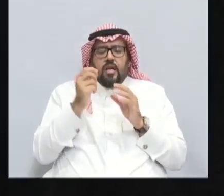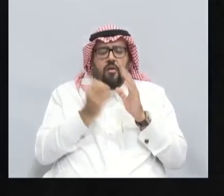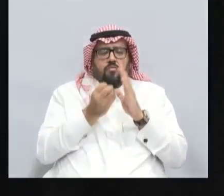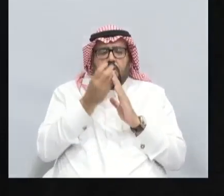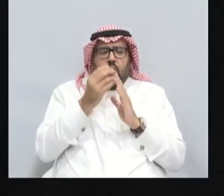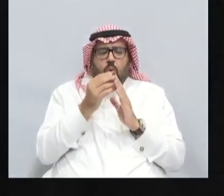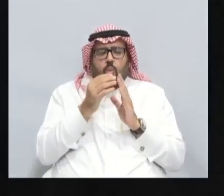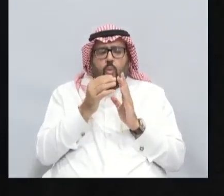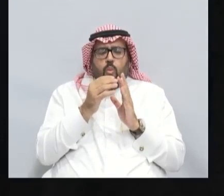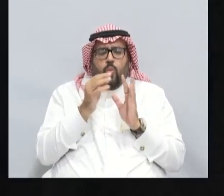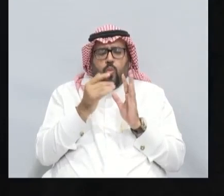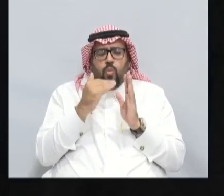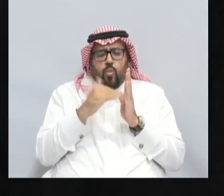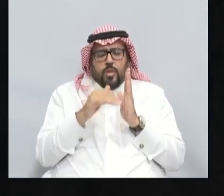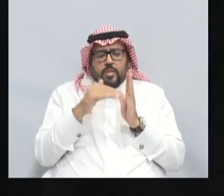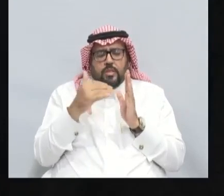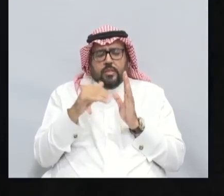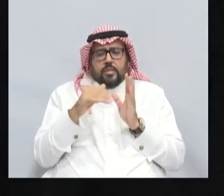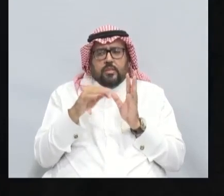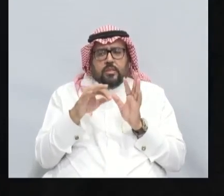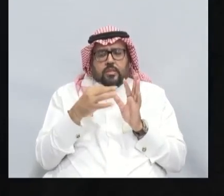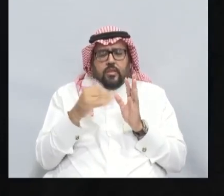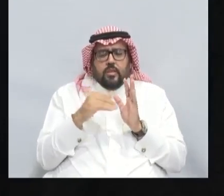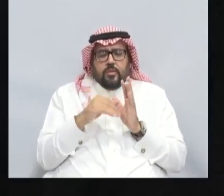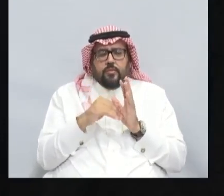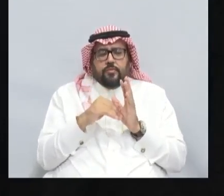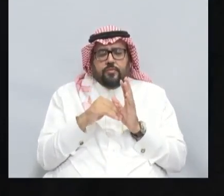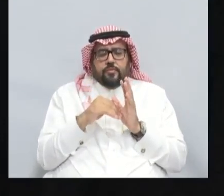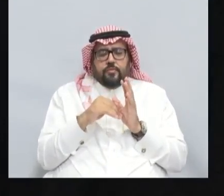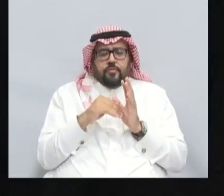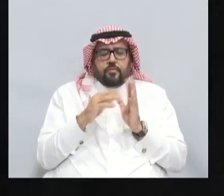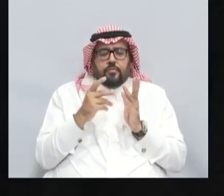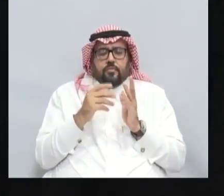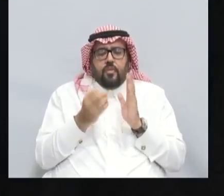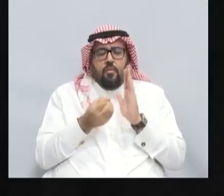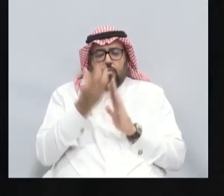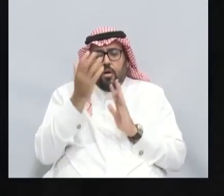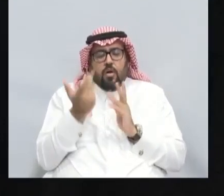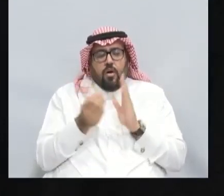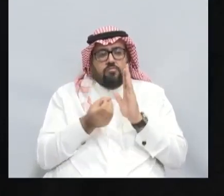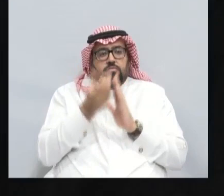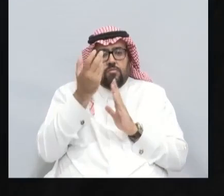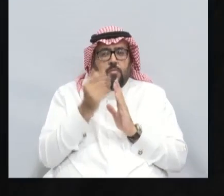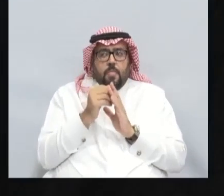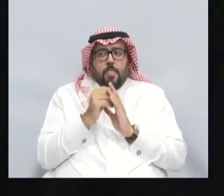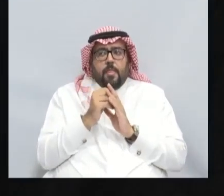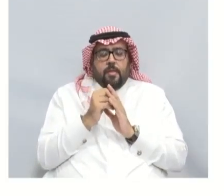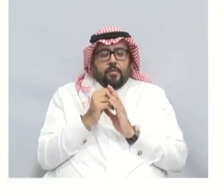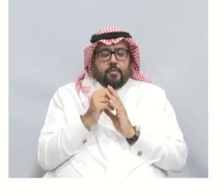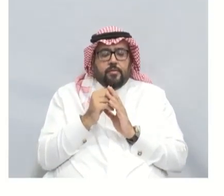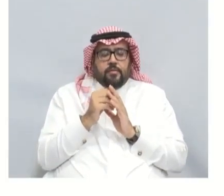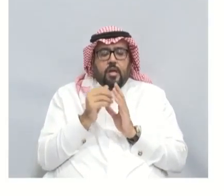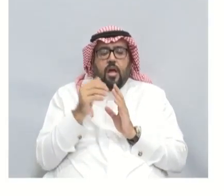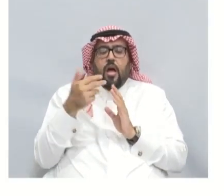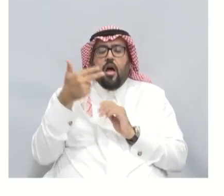متوسط، بما إن ثوران هذا البركان هو متوسط، طبعا ما الذي سوف يخرج هذا البركان؟ يخرج ماذا؟